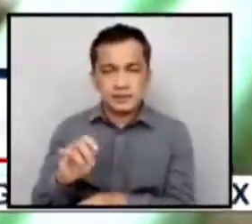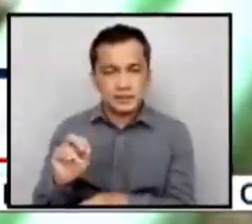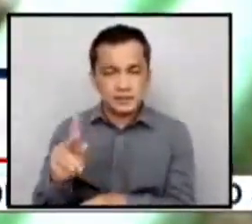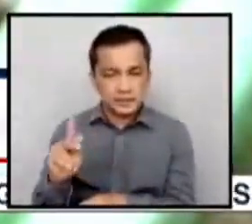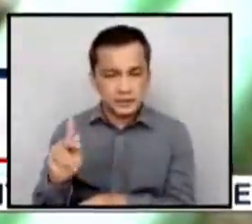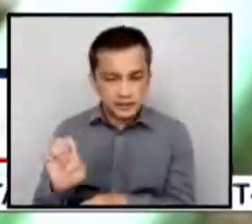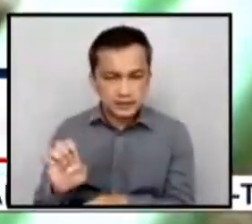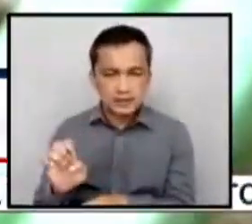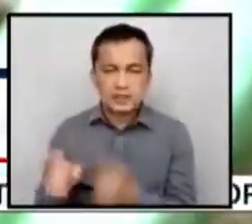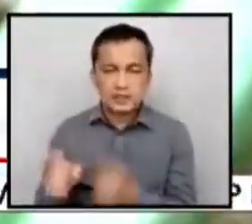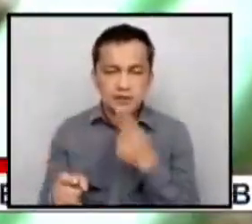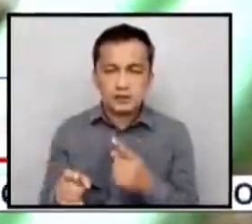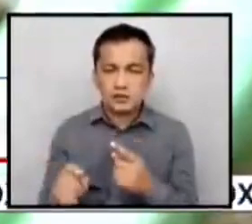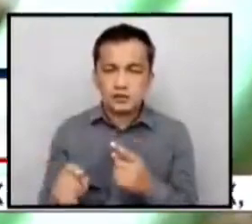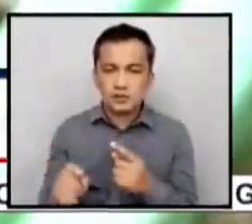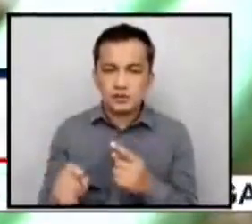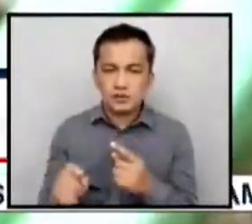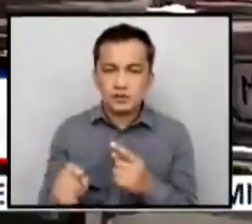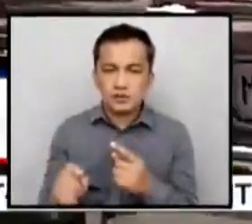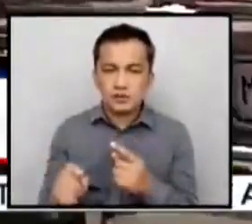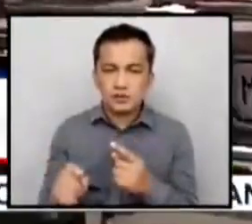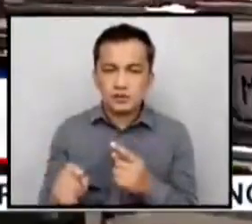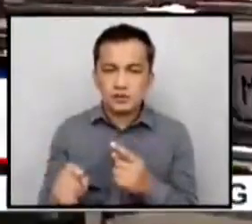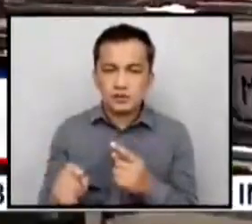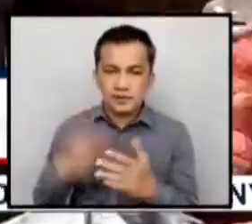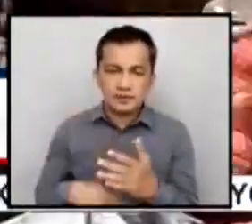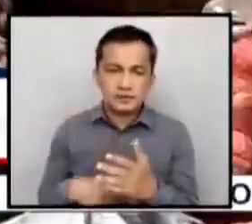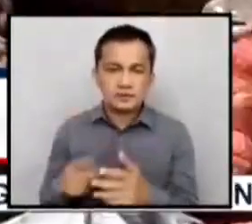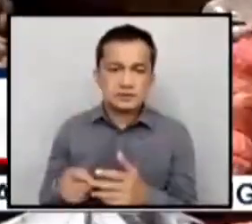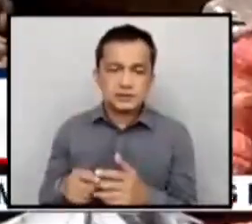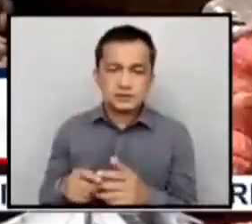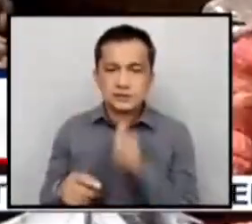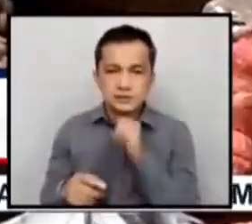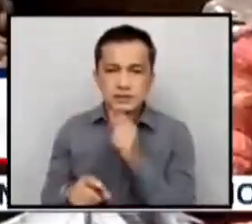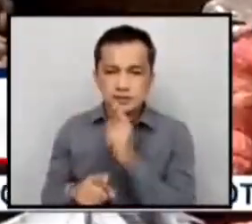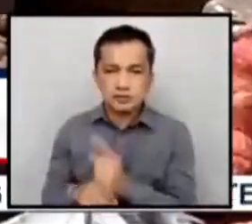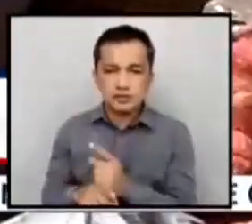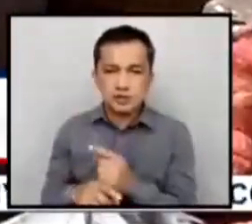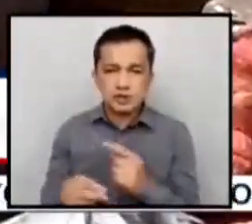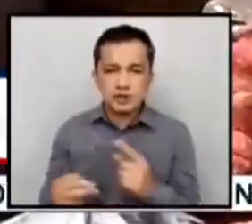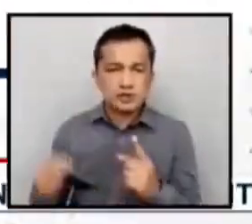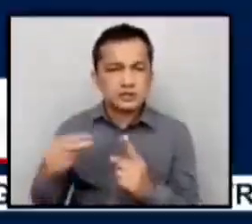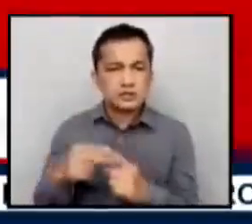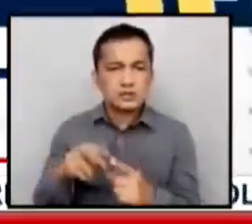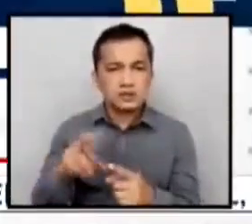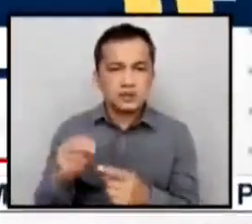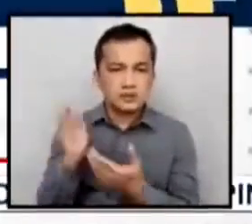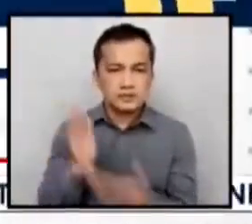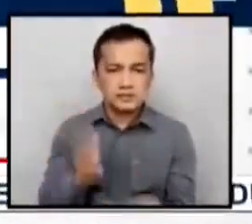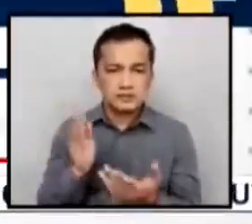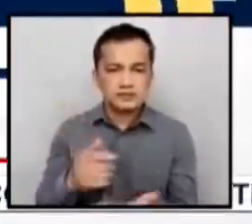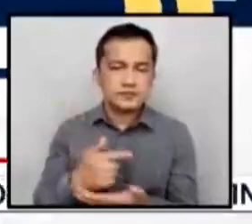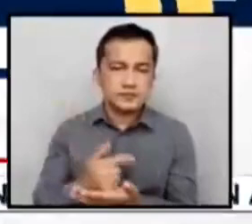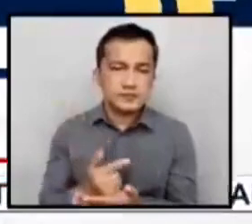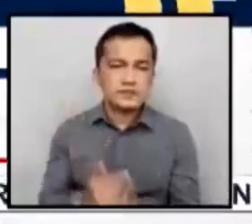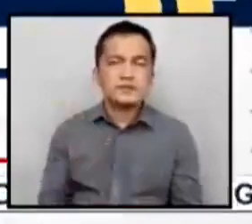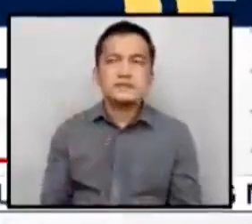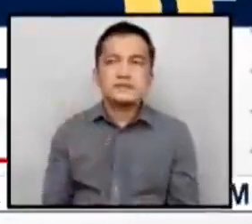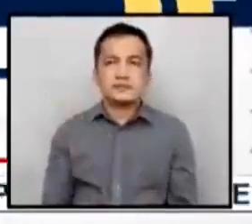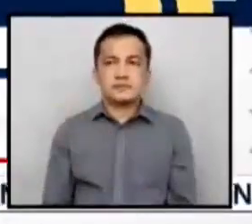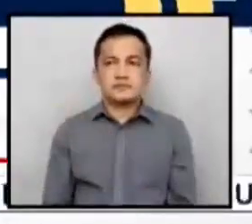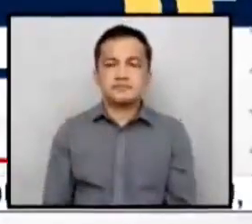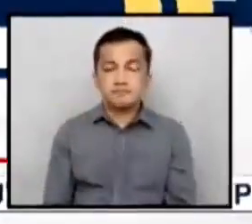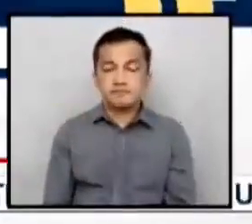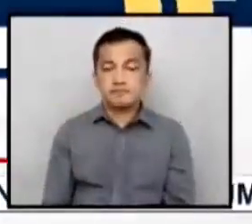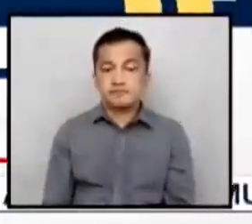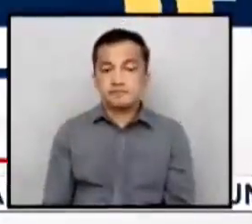ng bawang ng kanilang supplier at hindi nila matiyak kung hanggang kailan ang supply ng bawang. Agad naman pinawi ng Bureau